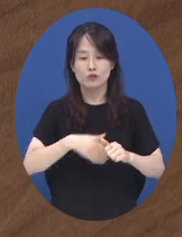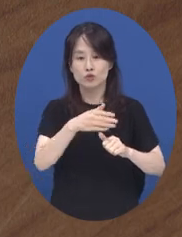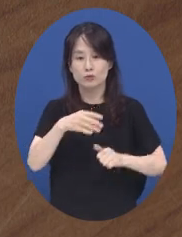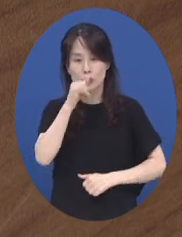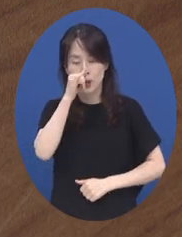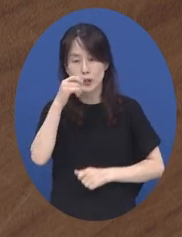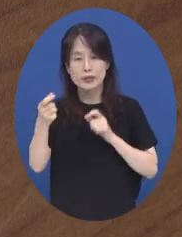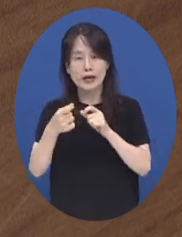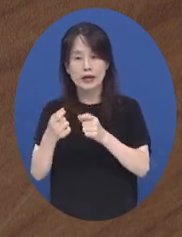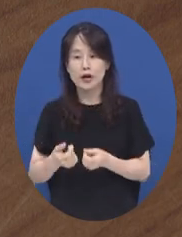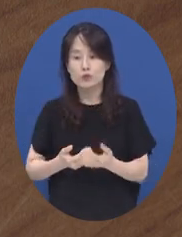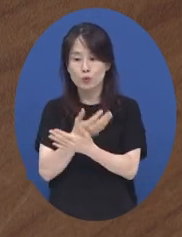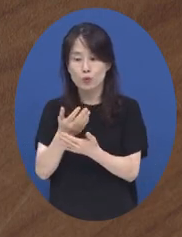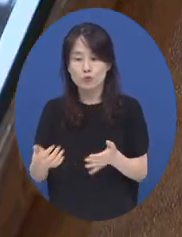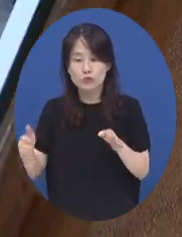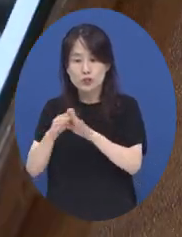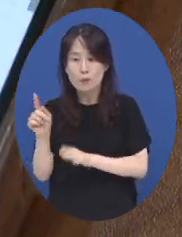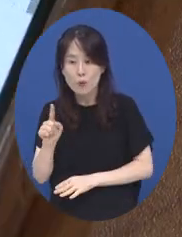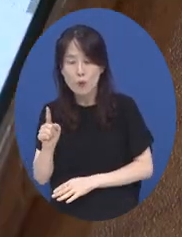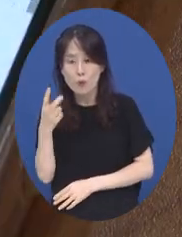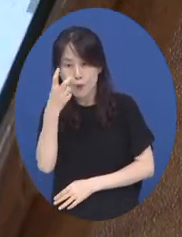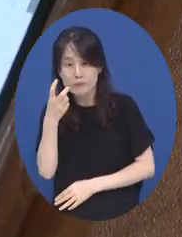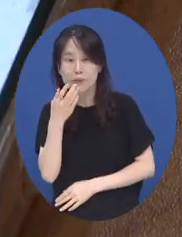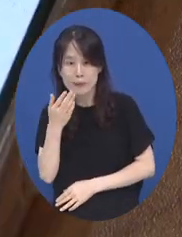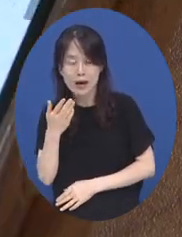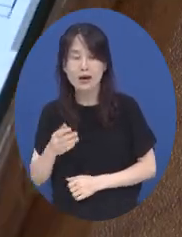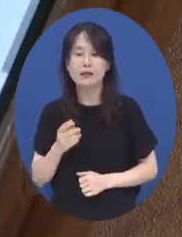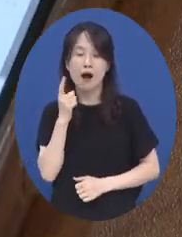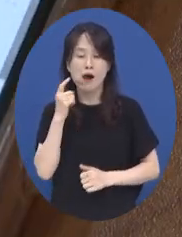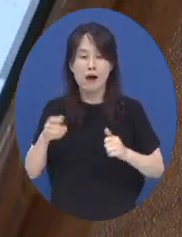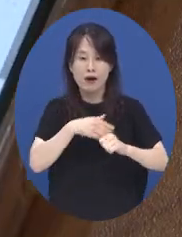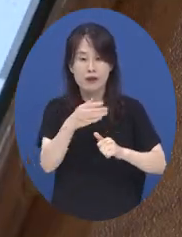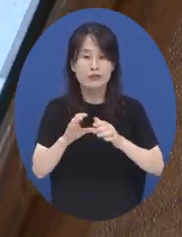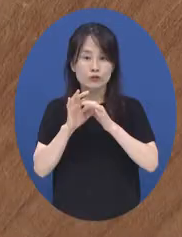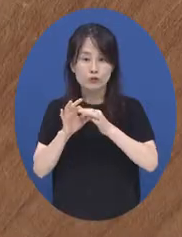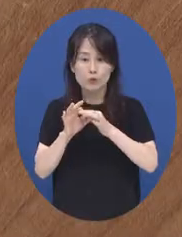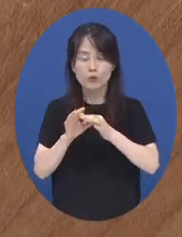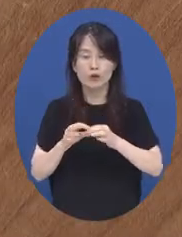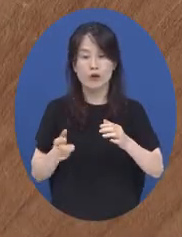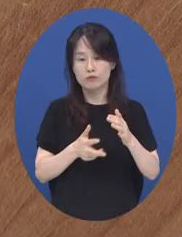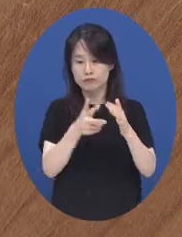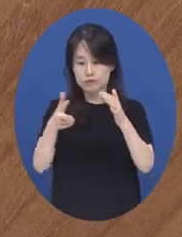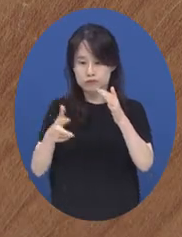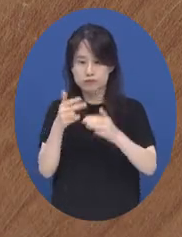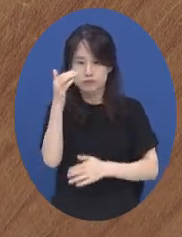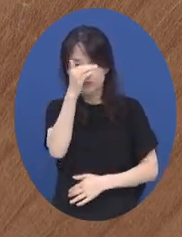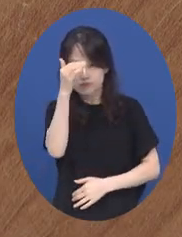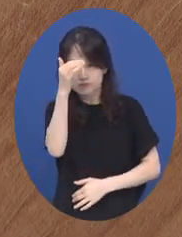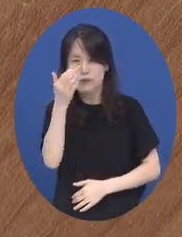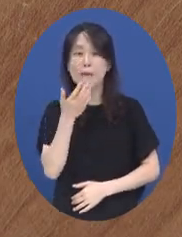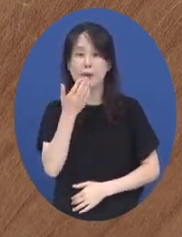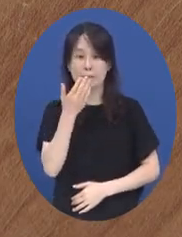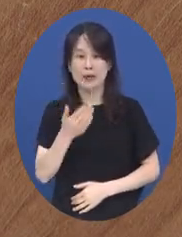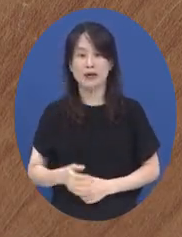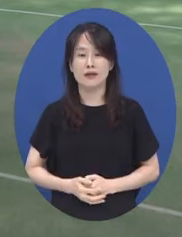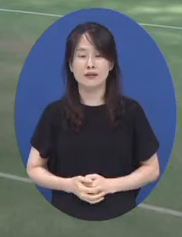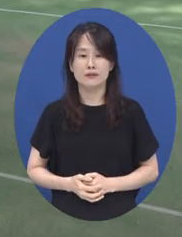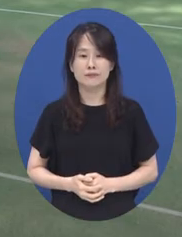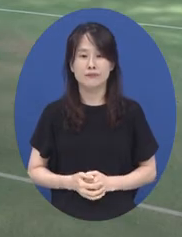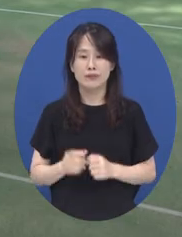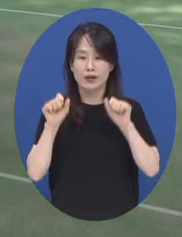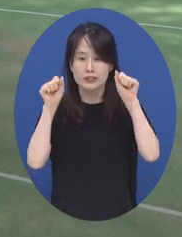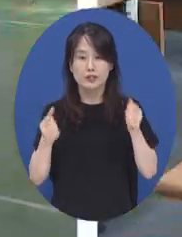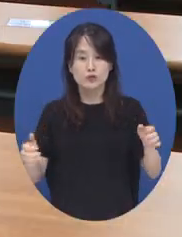주변에 위치한 가까운 공유 시설을 검색하고 가상현실을 통해 시설 하늘 360도로 꼼꼼이 살펴봅니다